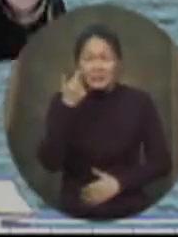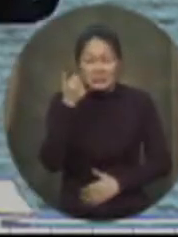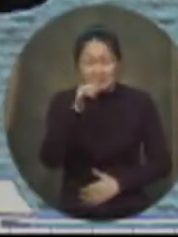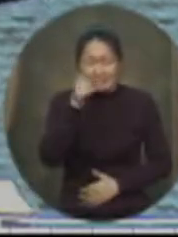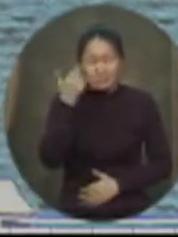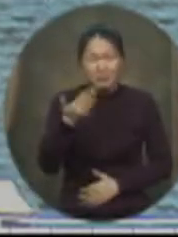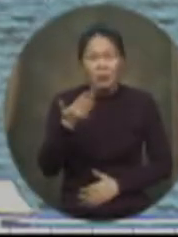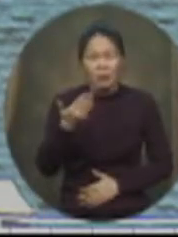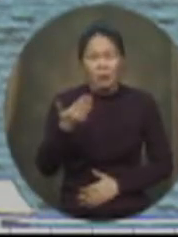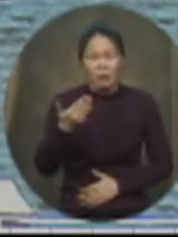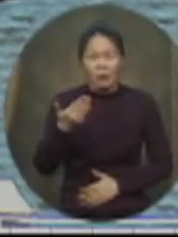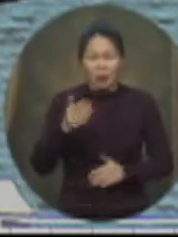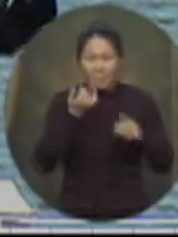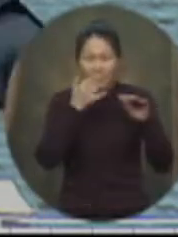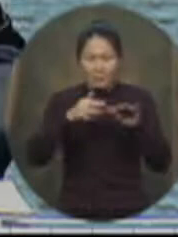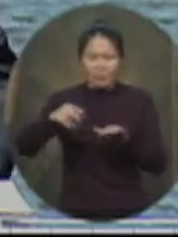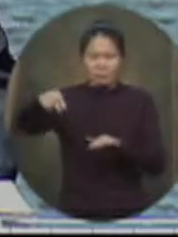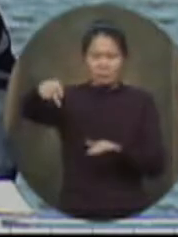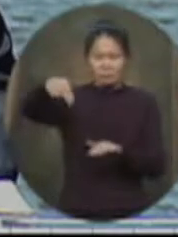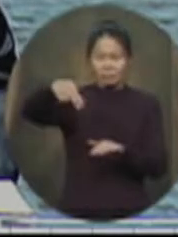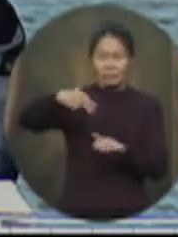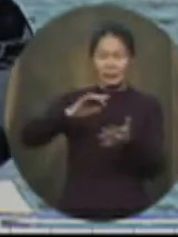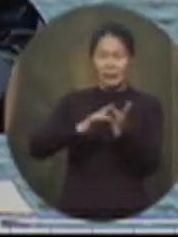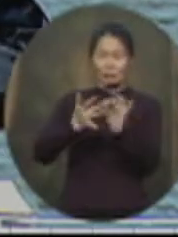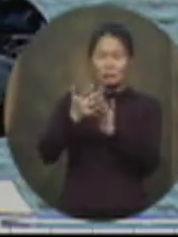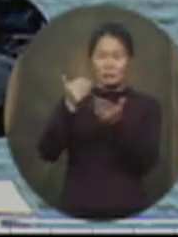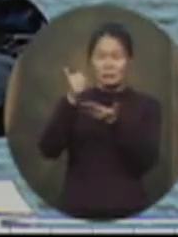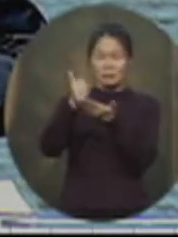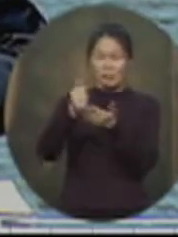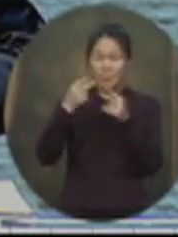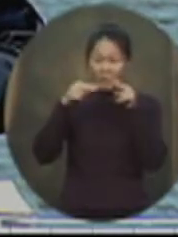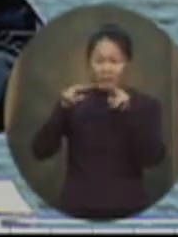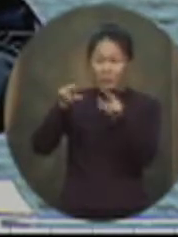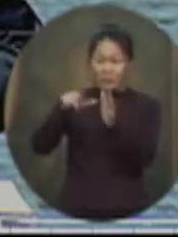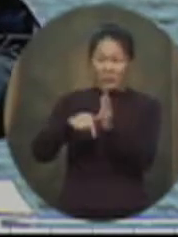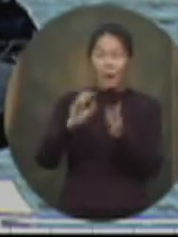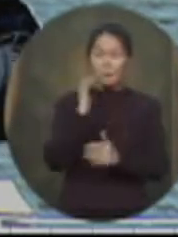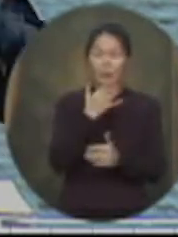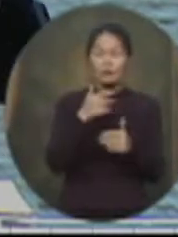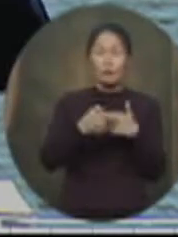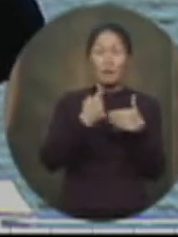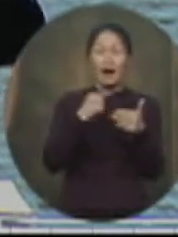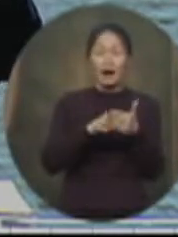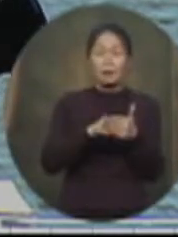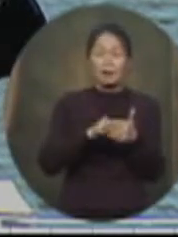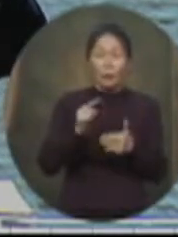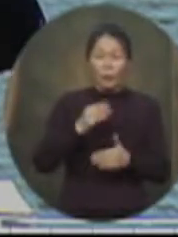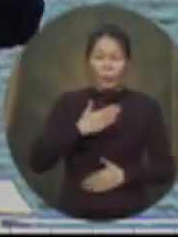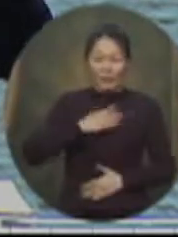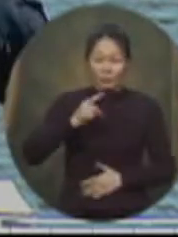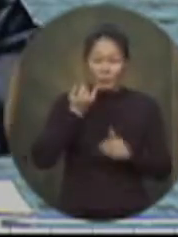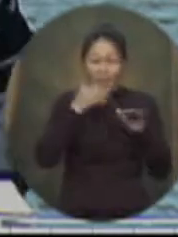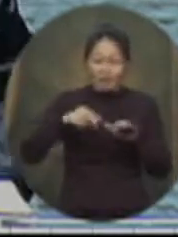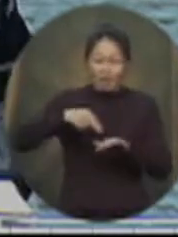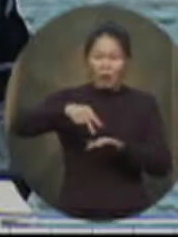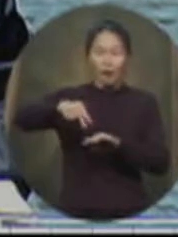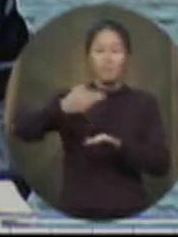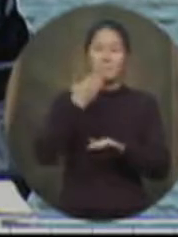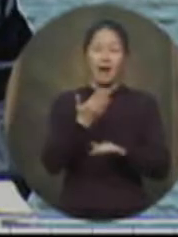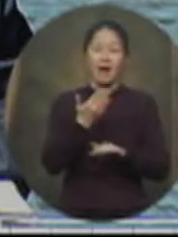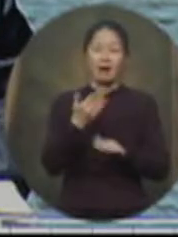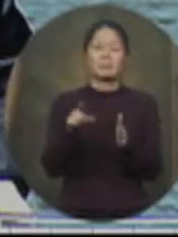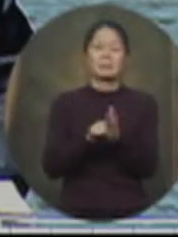바다 위를 걸어오는 예수님을 바라볼 때의 베드로 마음의 바다 위를 자기도 걸을 수 있으리라는 믿음이 생겼기